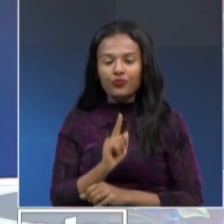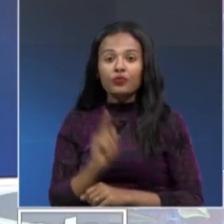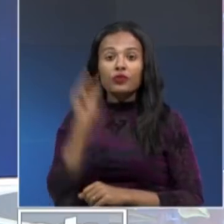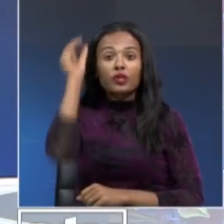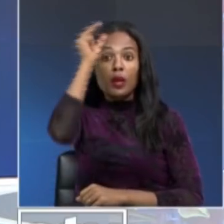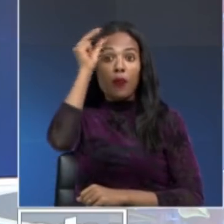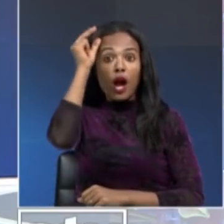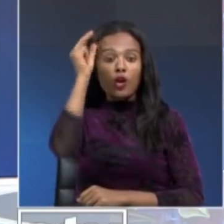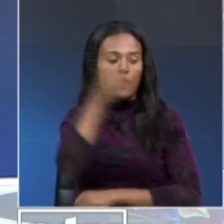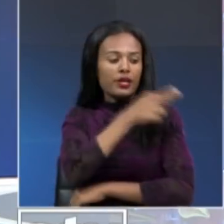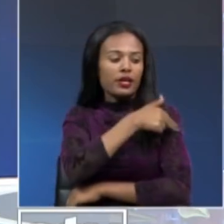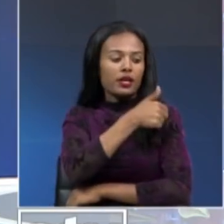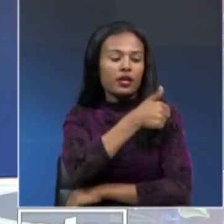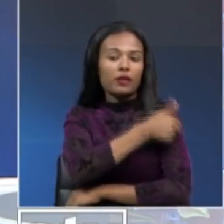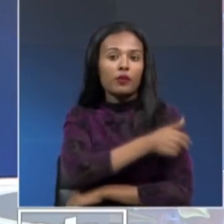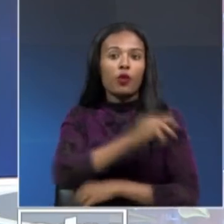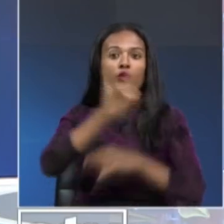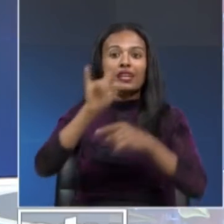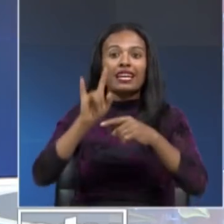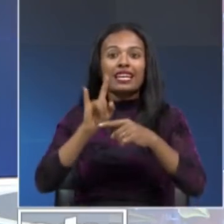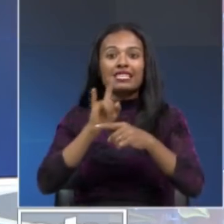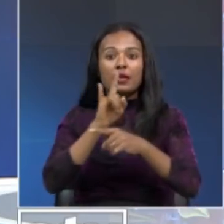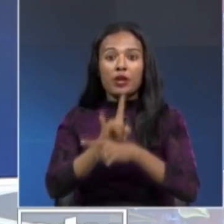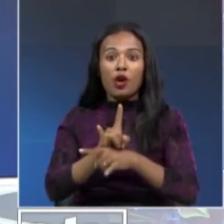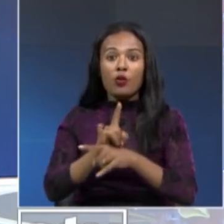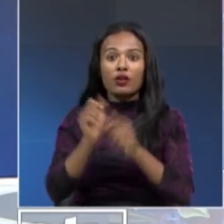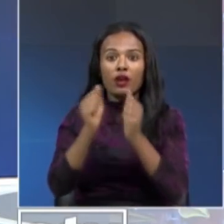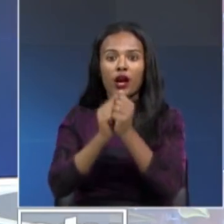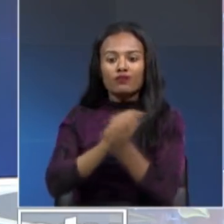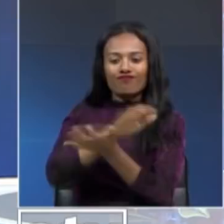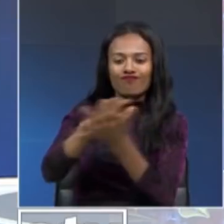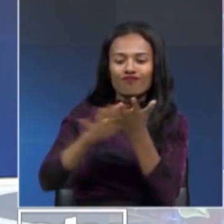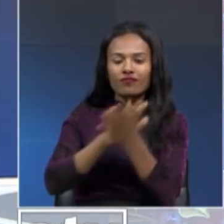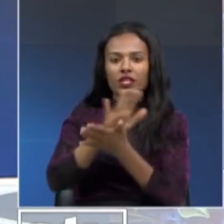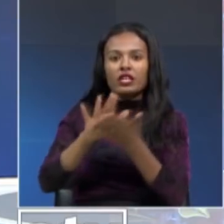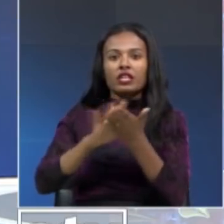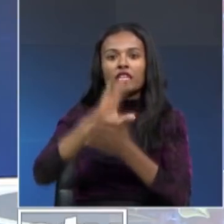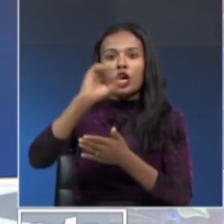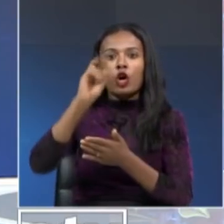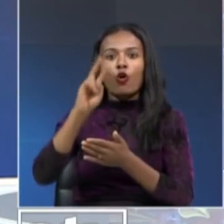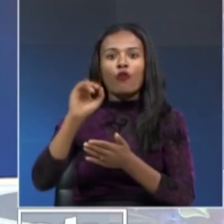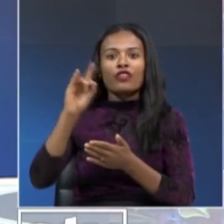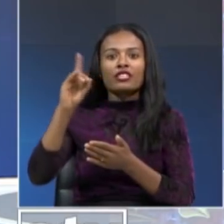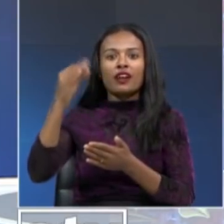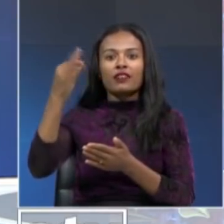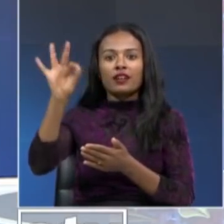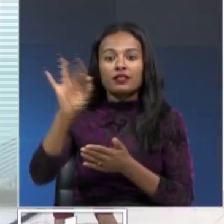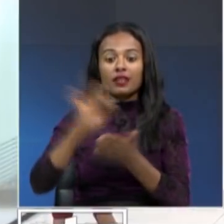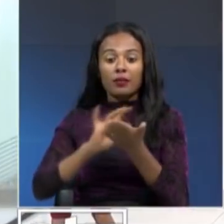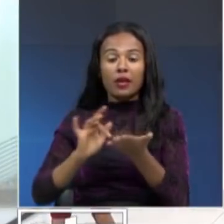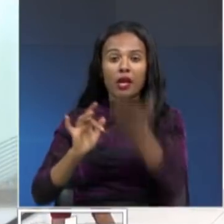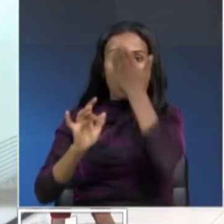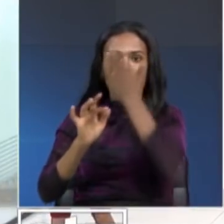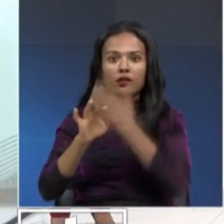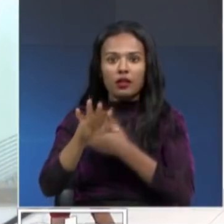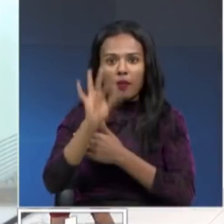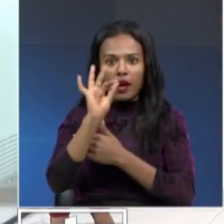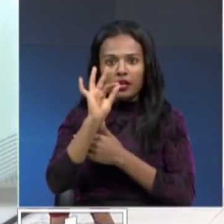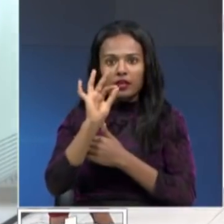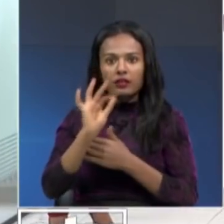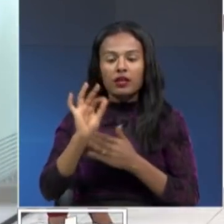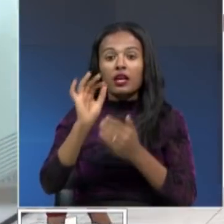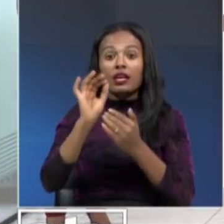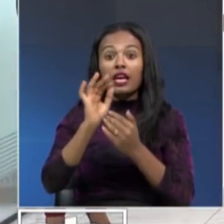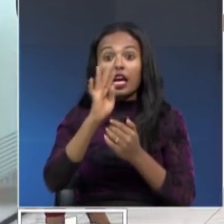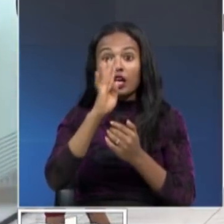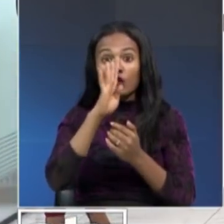ባህላዊ የህክምናውን ከዘመናዊ ህክምና ጋር በማቀናጀት ለኮቪድ-19 ቫይረስ ወረርሽኝ መድሃኒት ለማግኘት